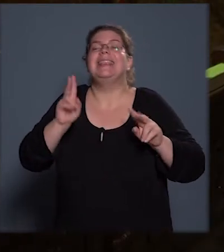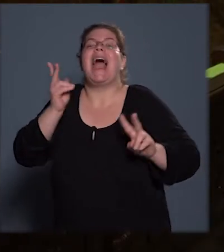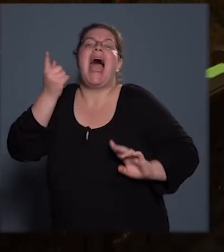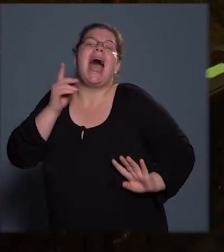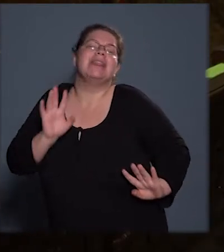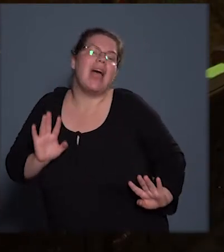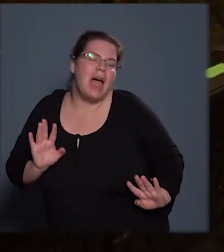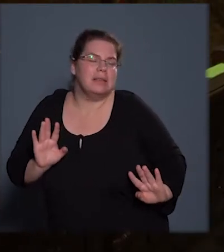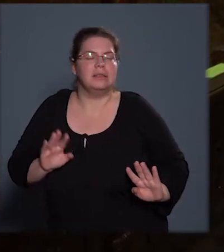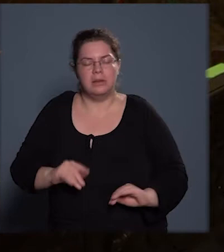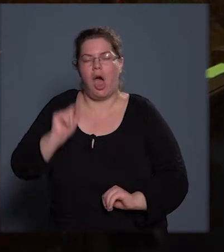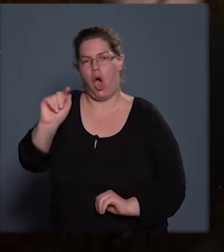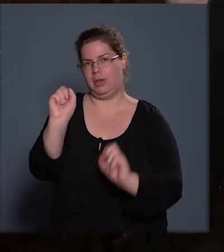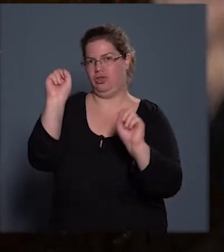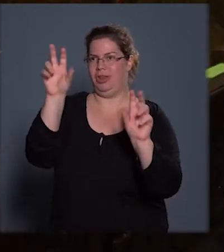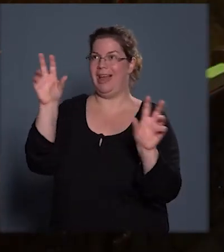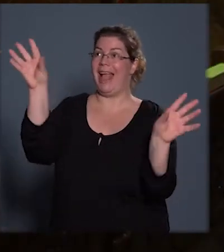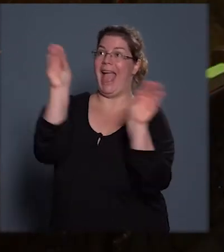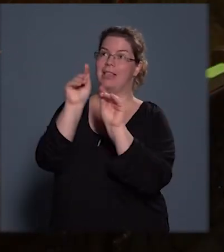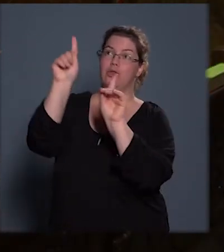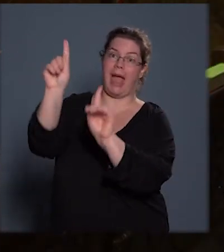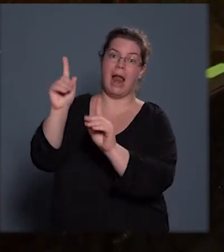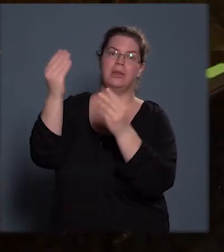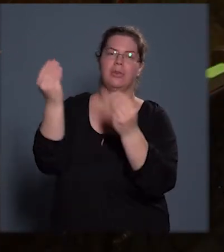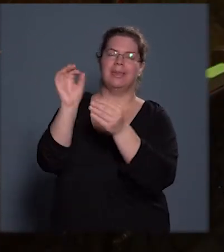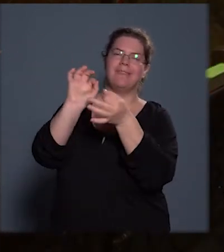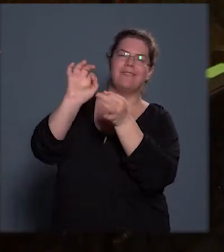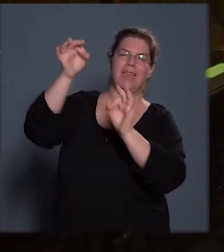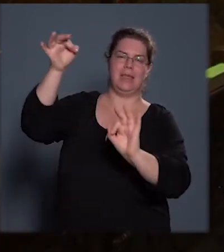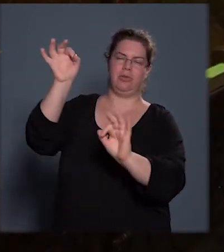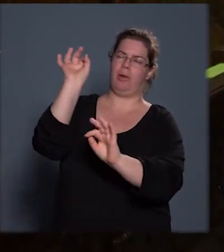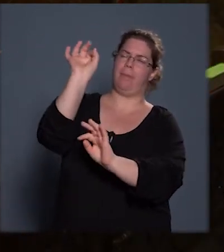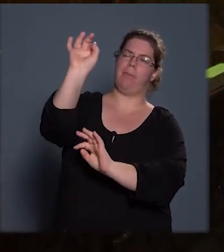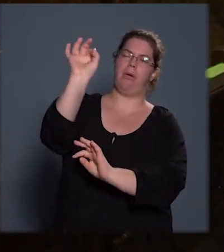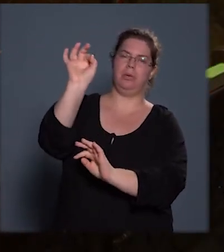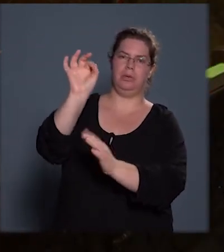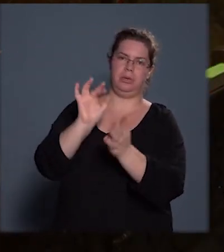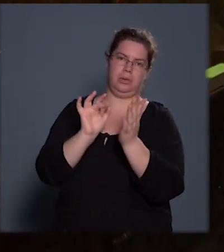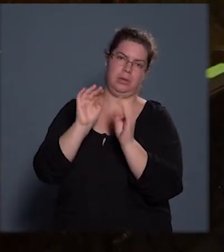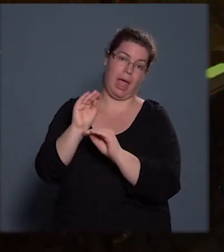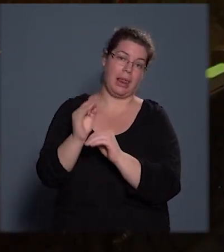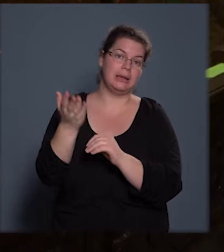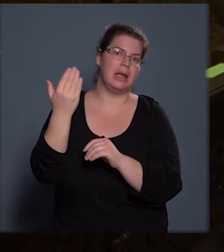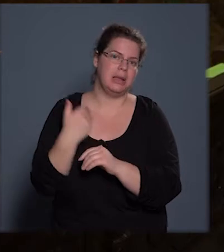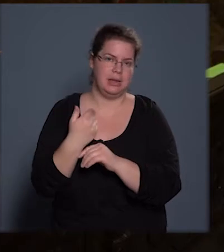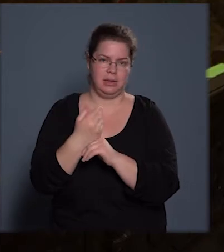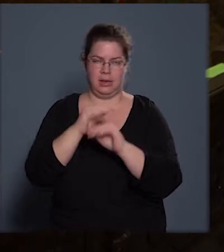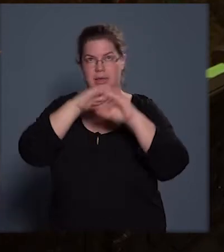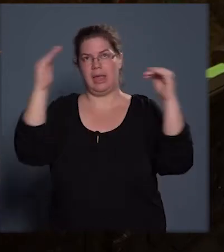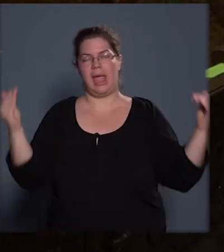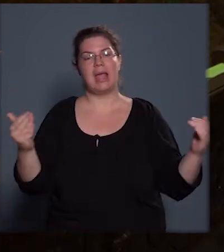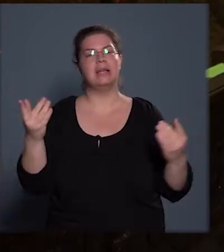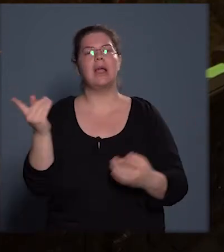a csillag együttállás, ami egy fényesebb pontot jelenthetett az égen,